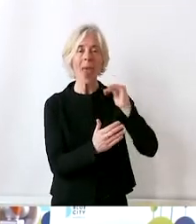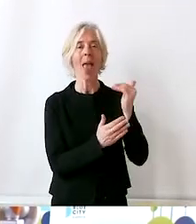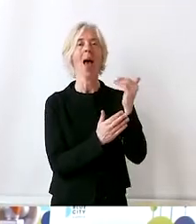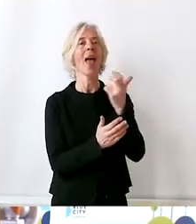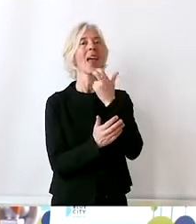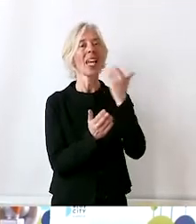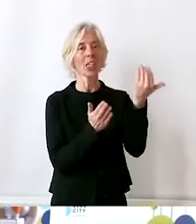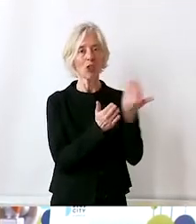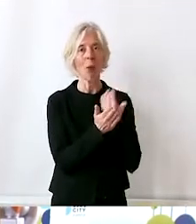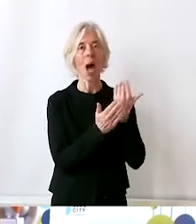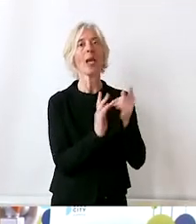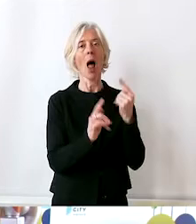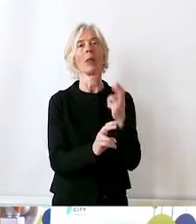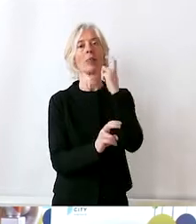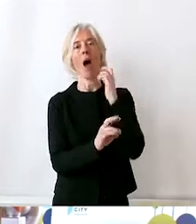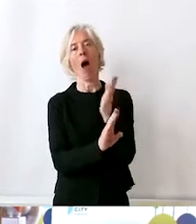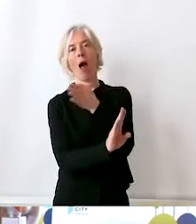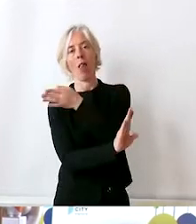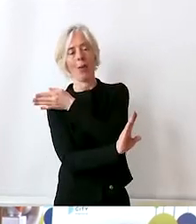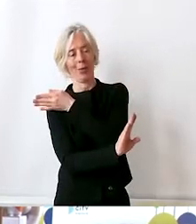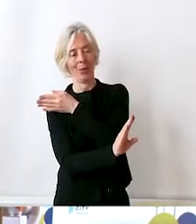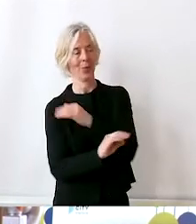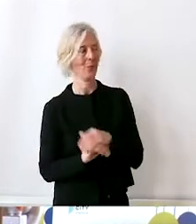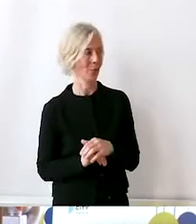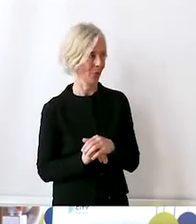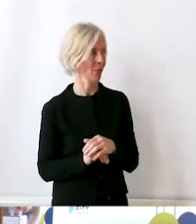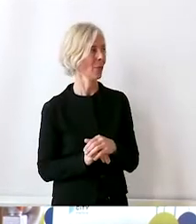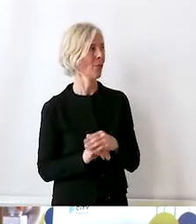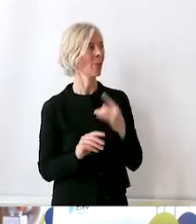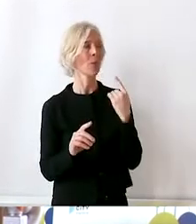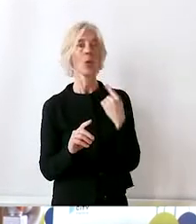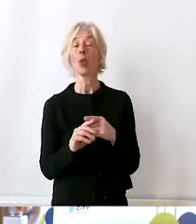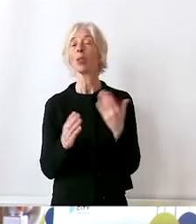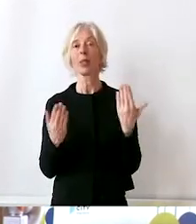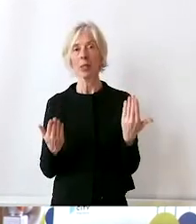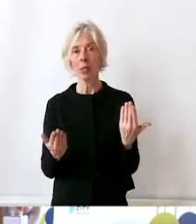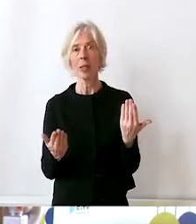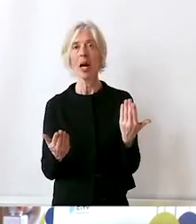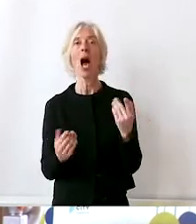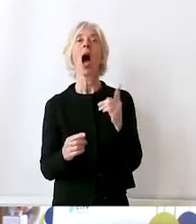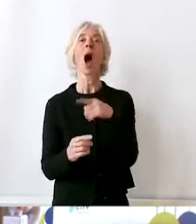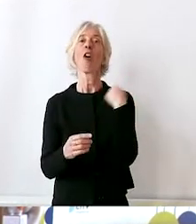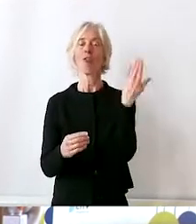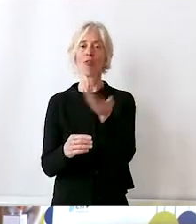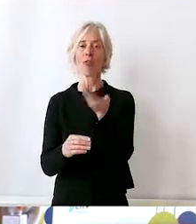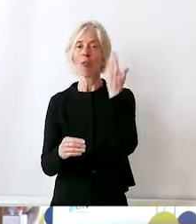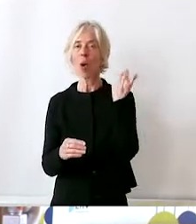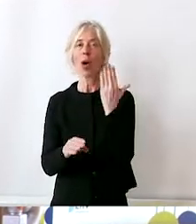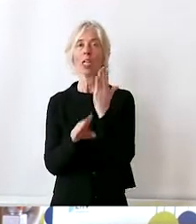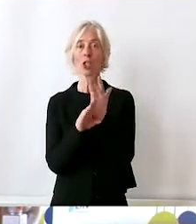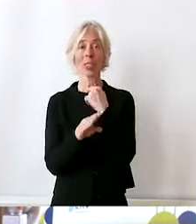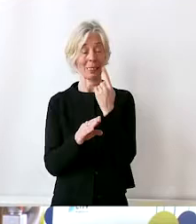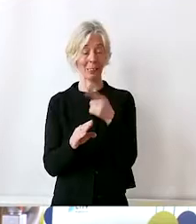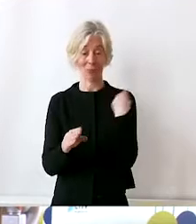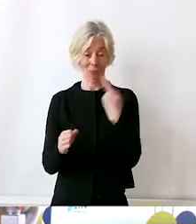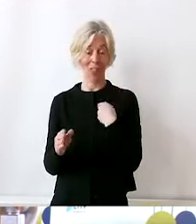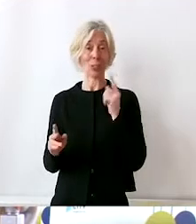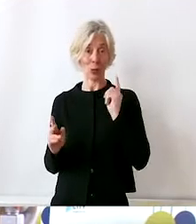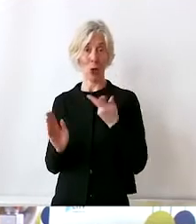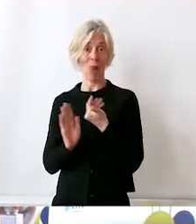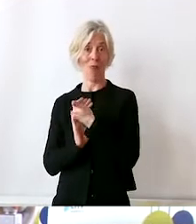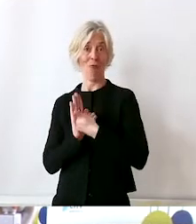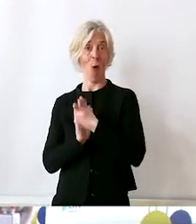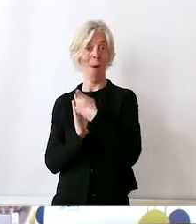ist uns ein wichtiges Ziel. Und Sie hatten ja, Frau Oberbürgermeisterin, gesagt, dass wir Vorbild sein sollen. Und